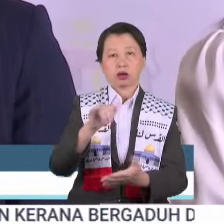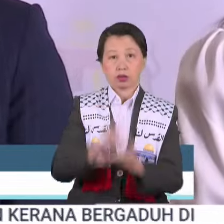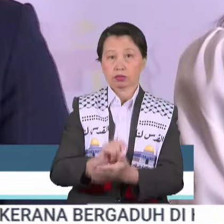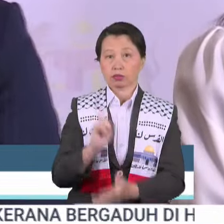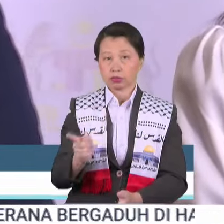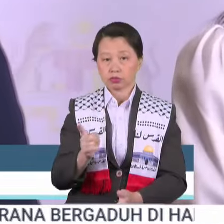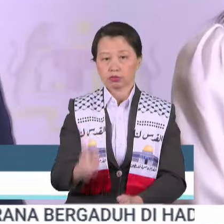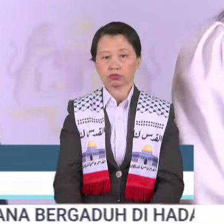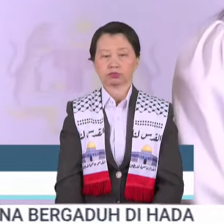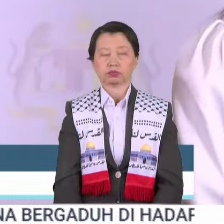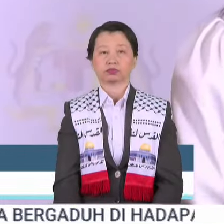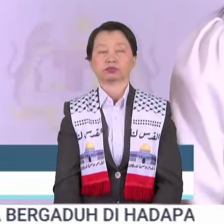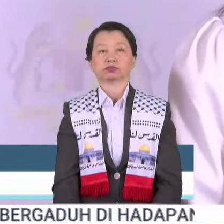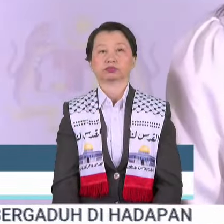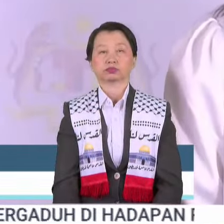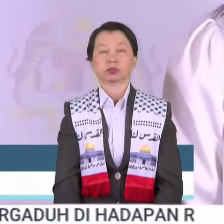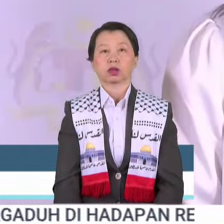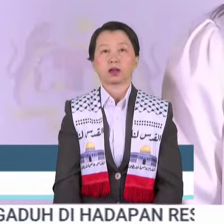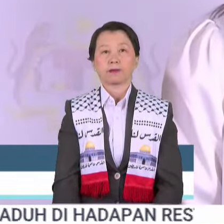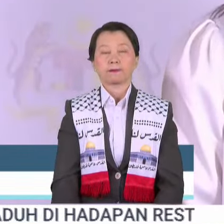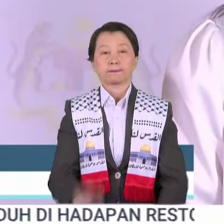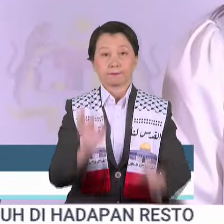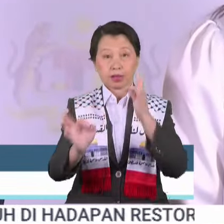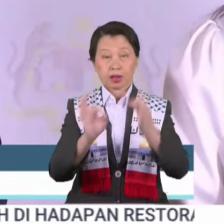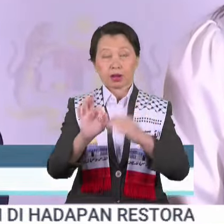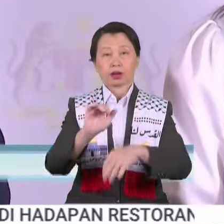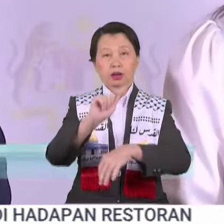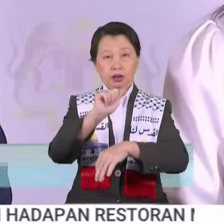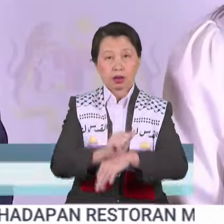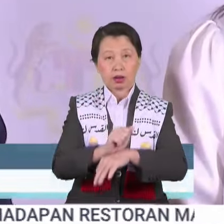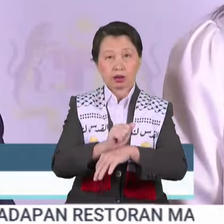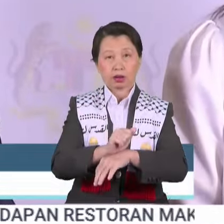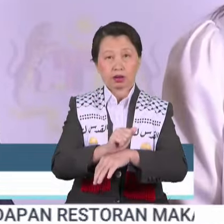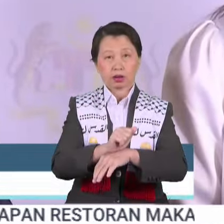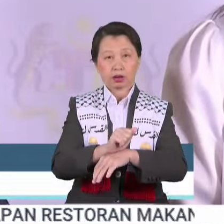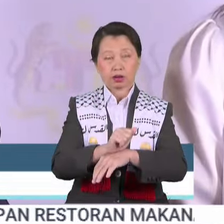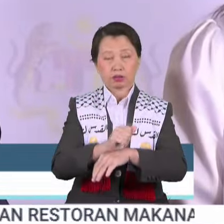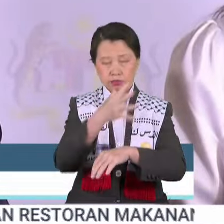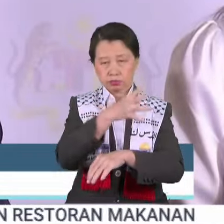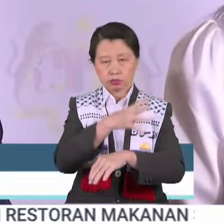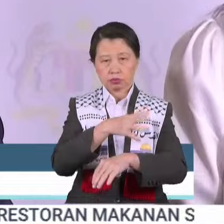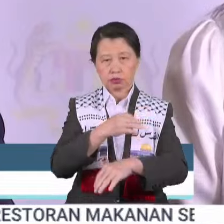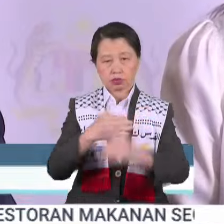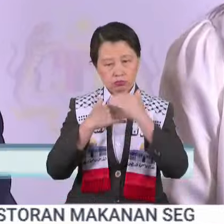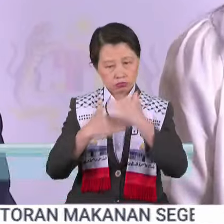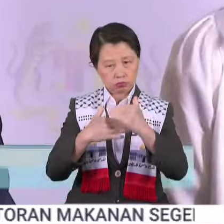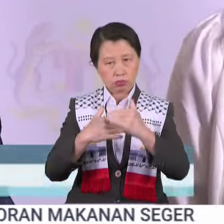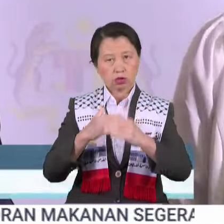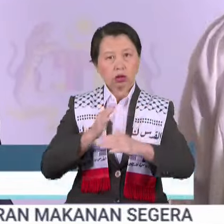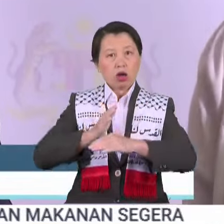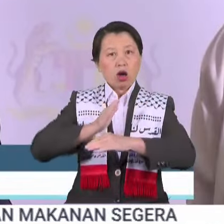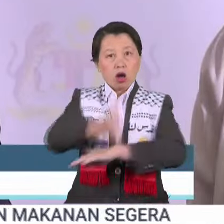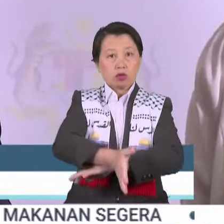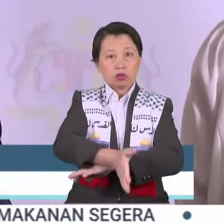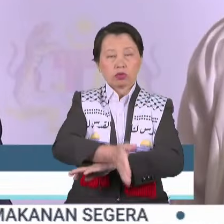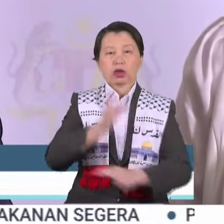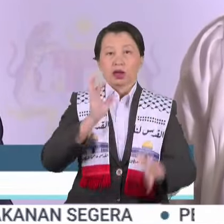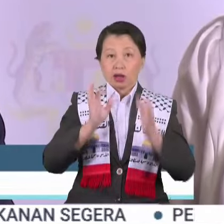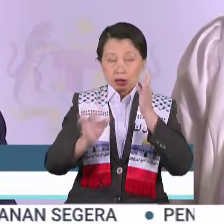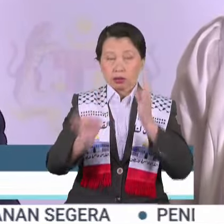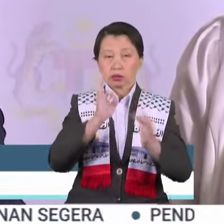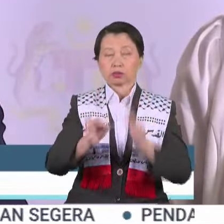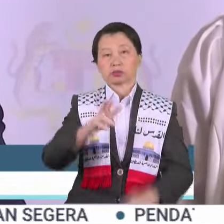sedemikian. Sekiranya adab dan batas ya, ada ketelanjuran, maka sekiranya pihak